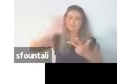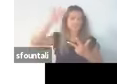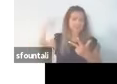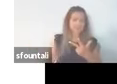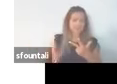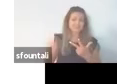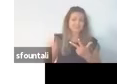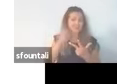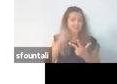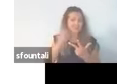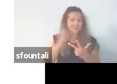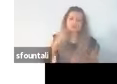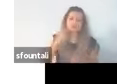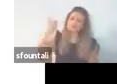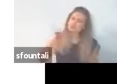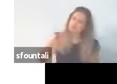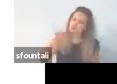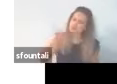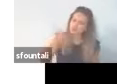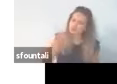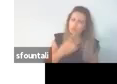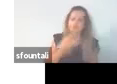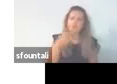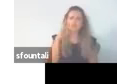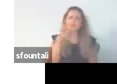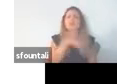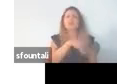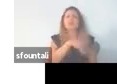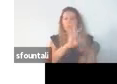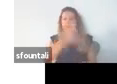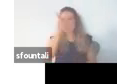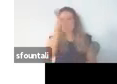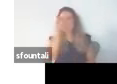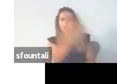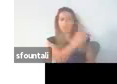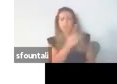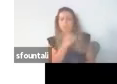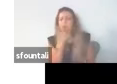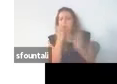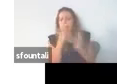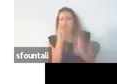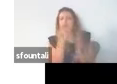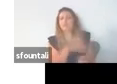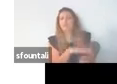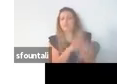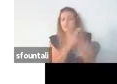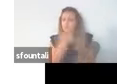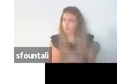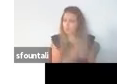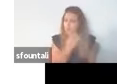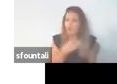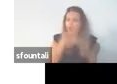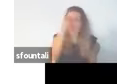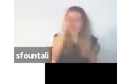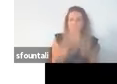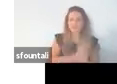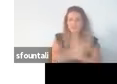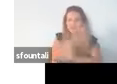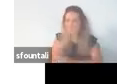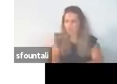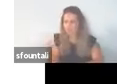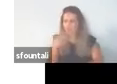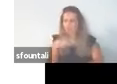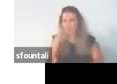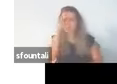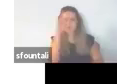και έχουν επιπρόσθετες δυσκολίες στην πρόσβαση στη δικαιοσύνη, καθώς σε πολλές περιπτώσεις και σε αστυνομικά τμήματα δεν αναγνωρίζονται ως γυναίκες